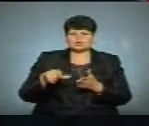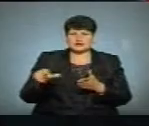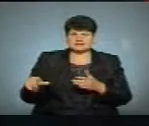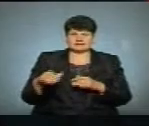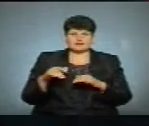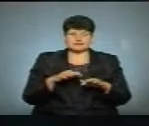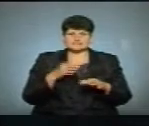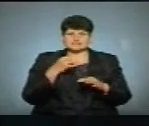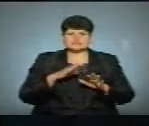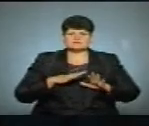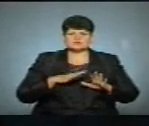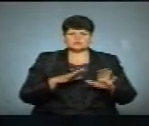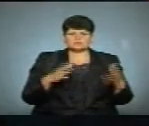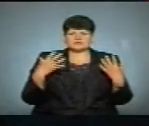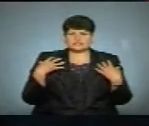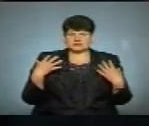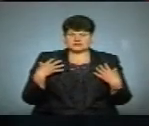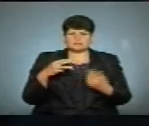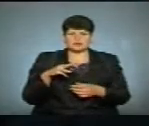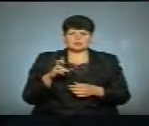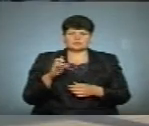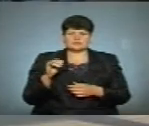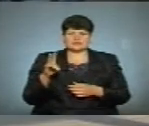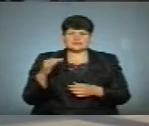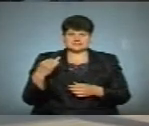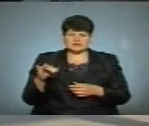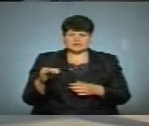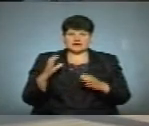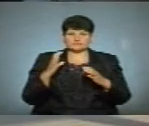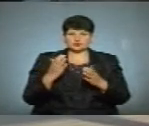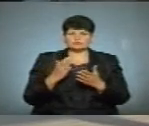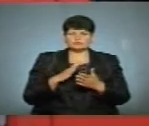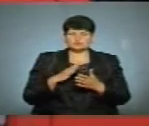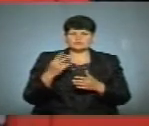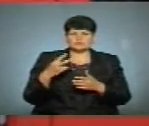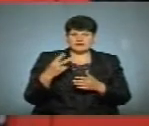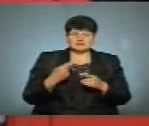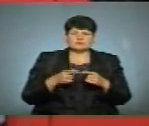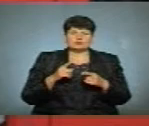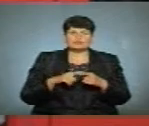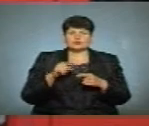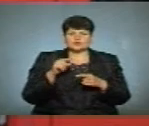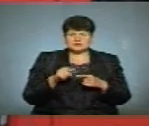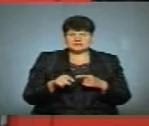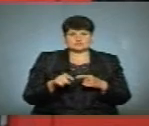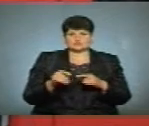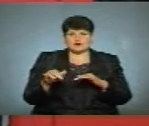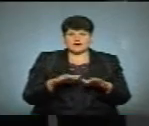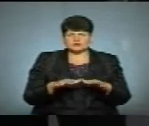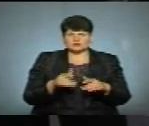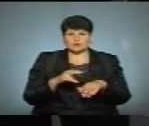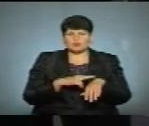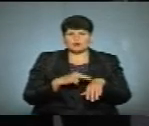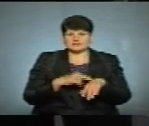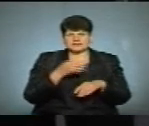розповів заступник начальника Нацполіції області Михайло Білецький. Автобусів, за його словами, 20. Про цю акцію, каже, поліцейським не повідомляли. Акція